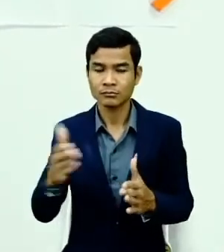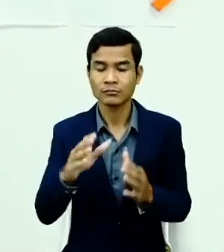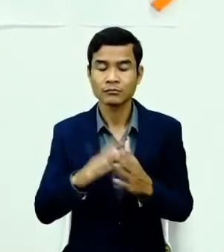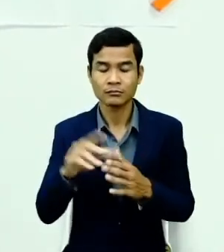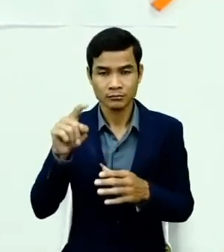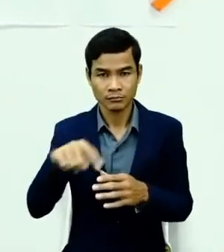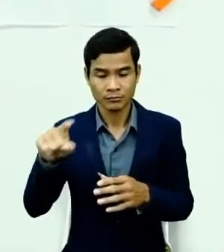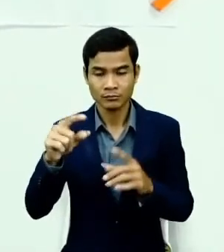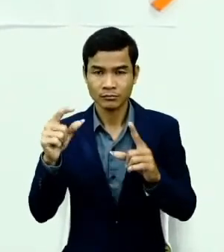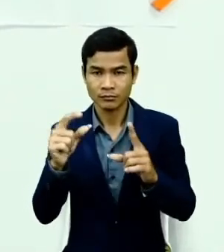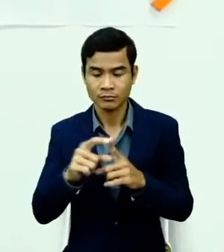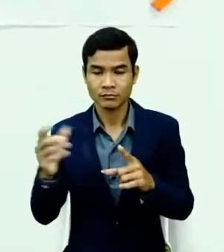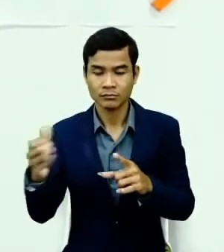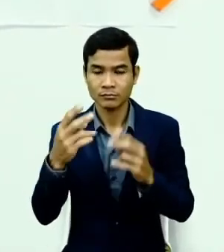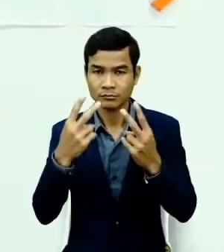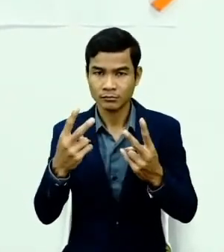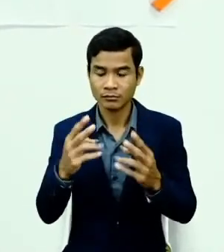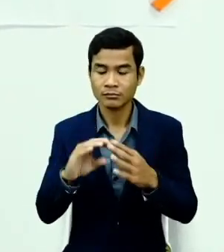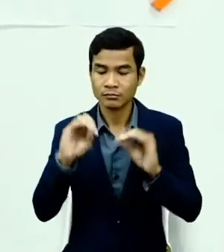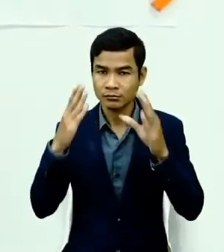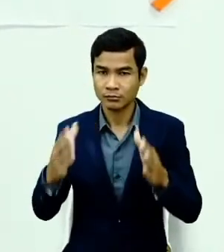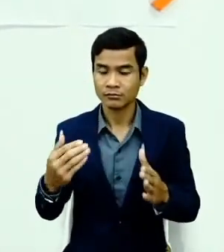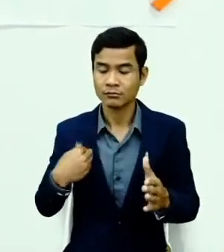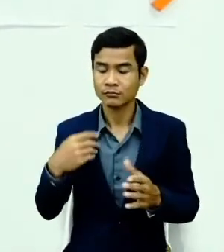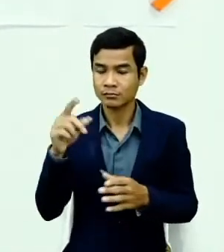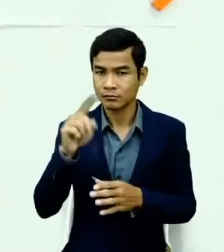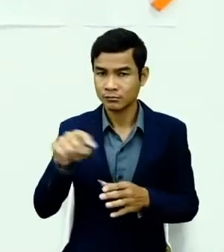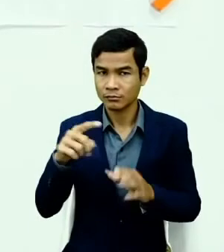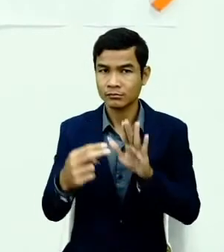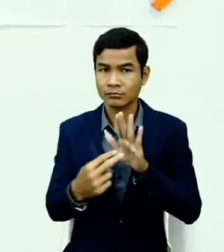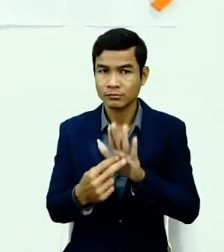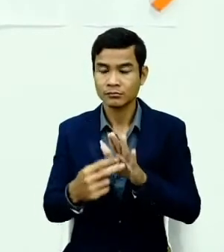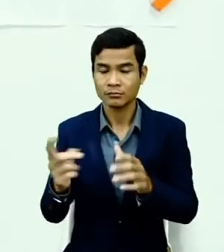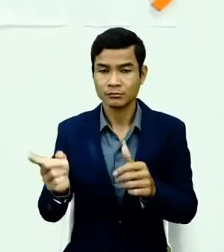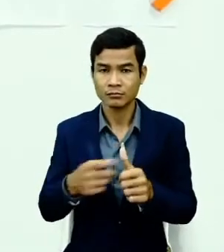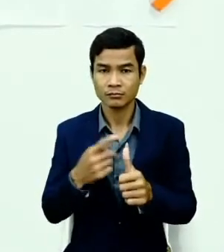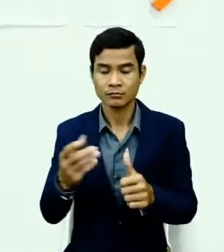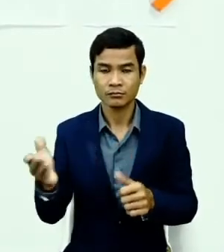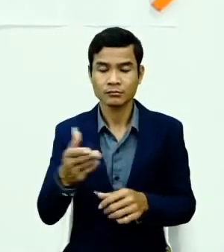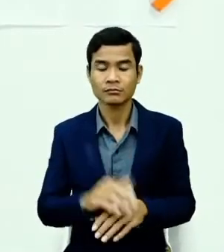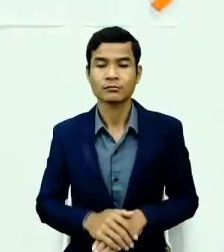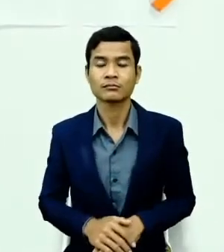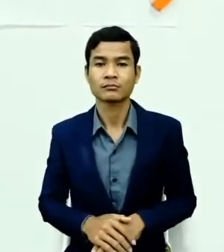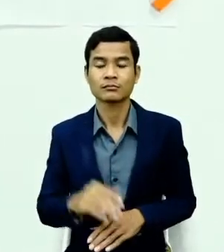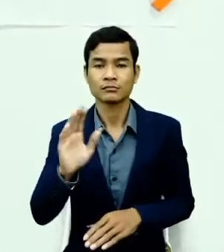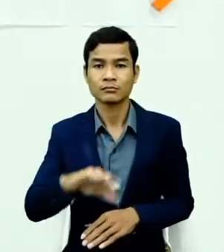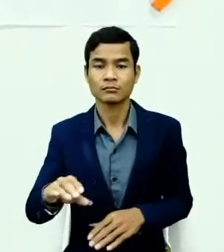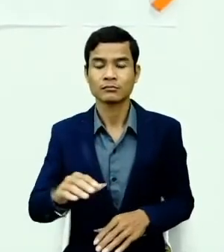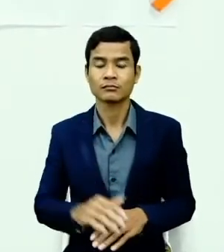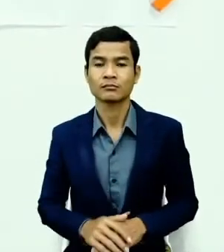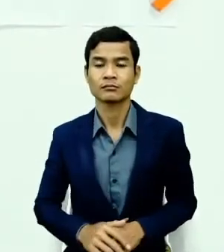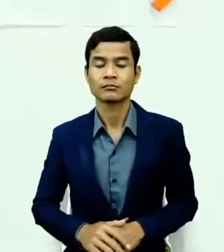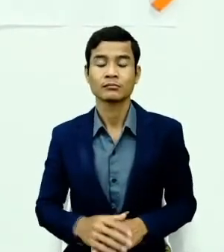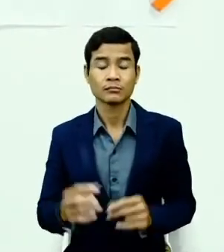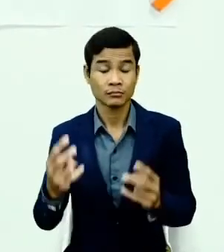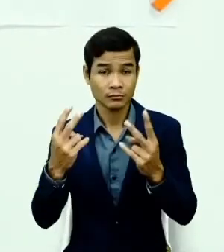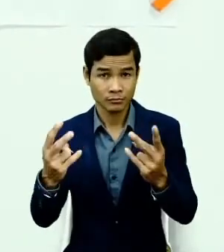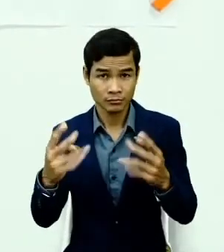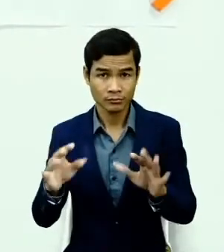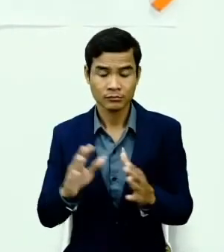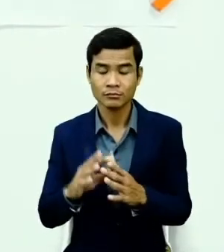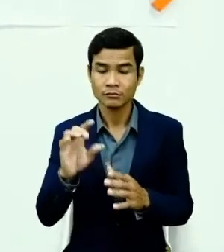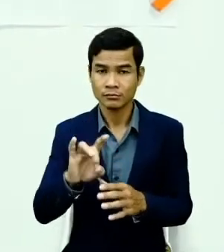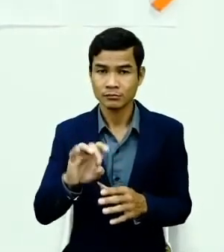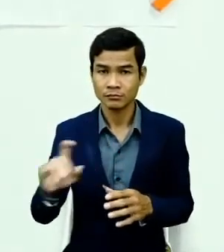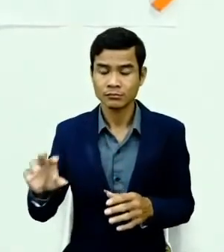គូសវងលើពាក្យឥឡូវកូនមើលមកអ្នកគ្រូគូសបង្ហាញកូនសិនចាអញ្ចឹងយើងឃើញហើយជញ្ជ